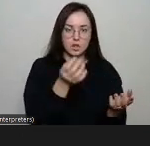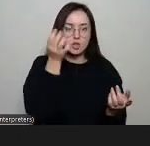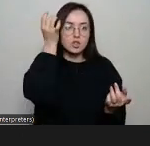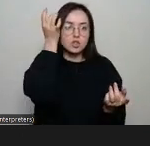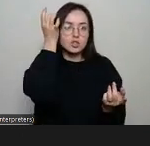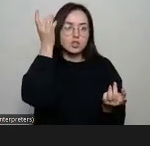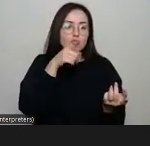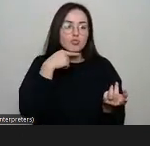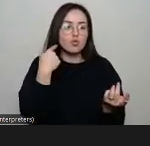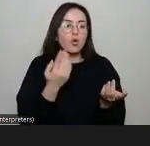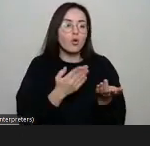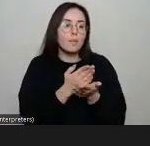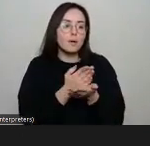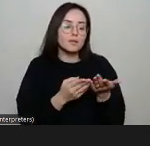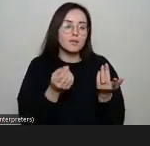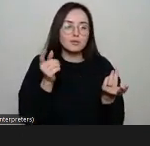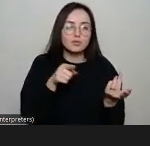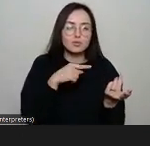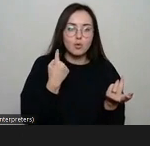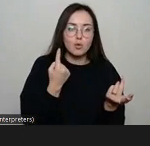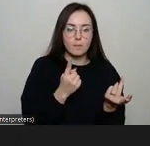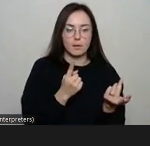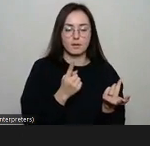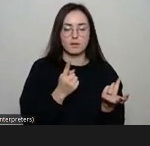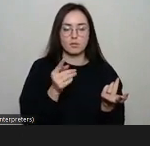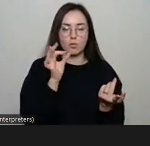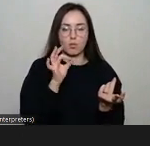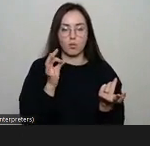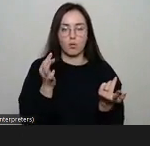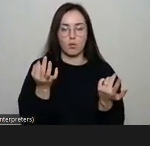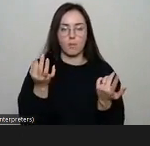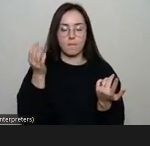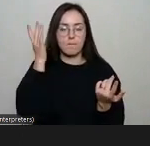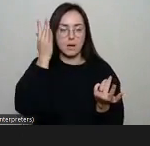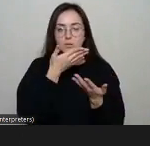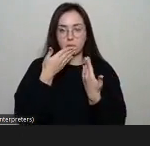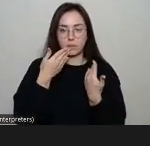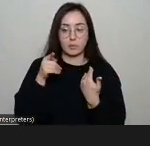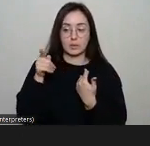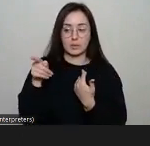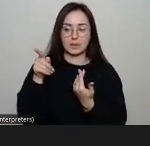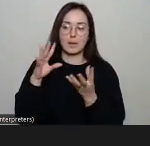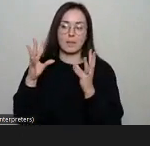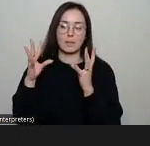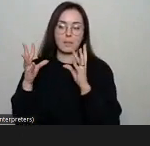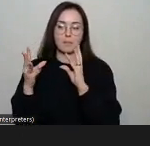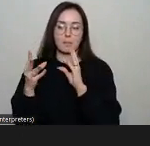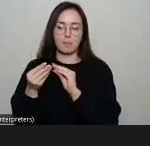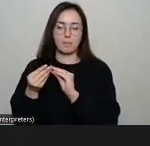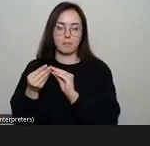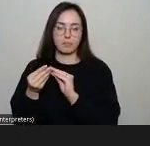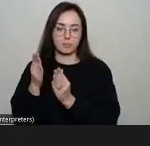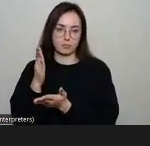daug įgūdžių į tą konceptą ir panašiai. Ir Jane turi labai gerą apibrėžimą. Tai